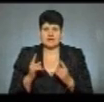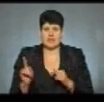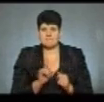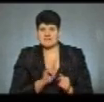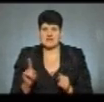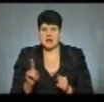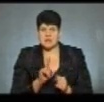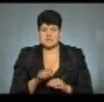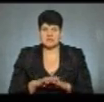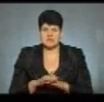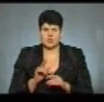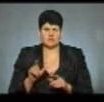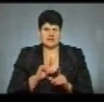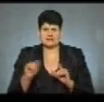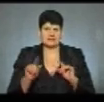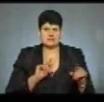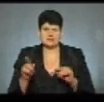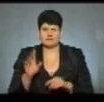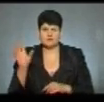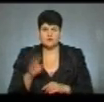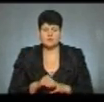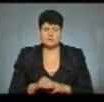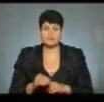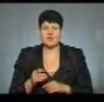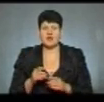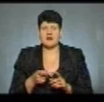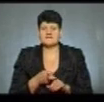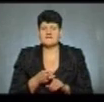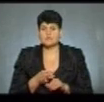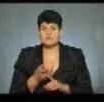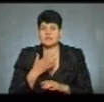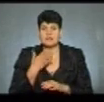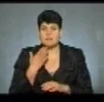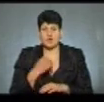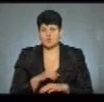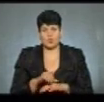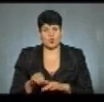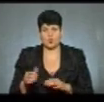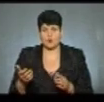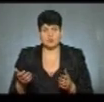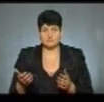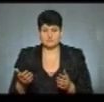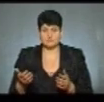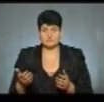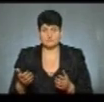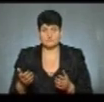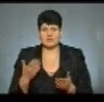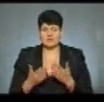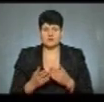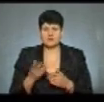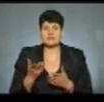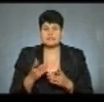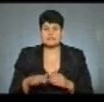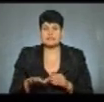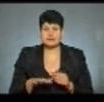населення, тобто люди всюди їздять, а ми говоримо про те, що віруси, вони не мають кордонів, відповідно, якщо десь на